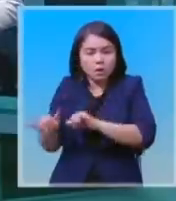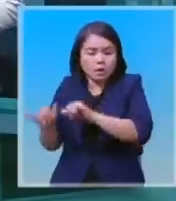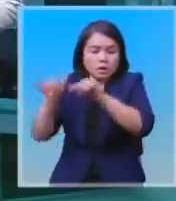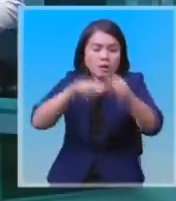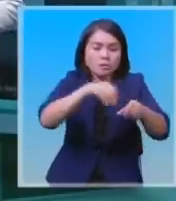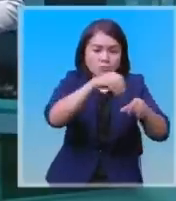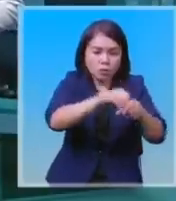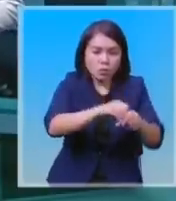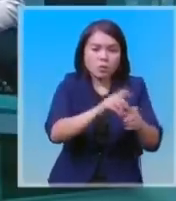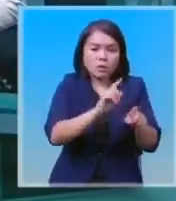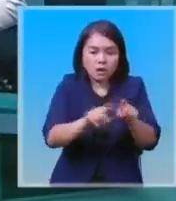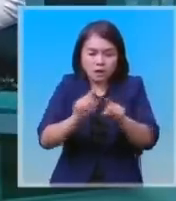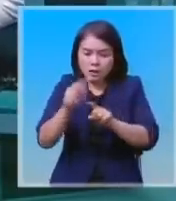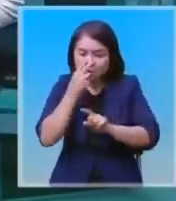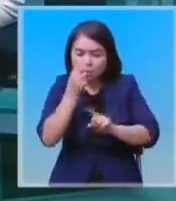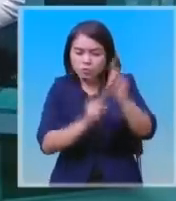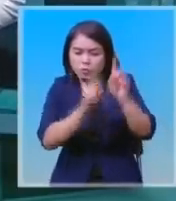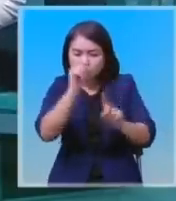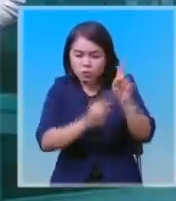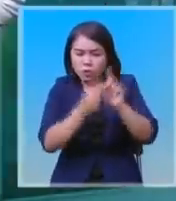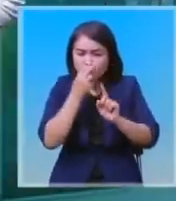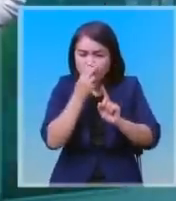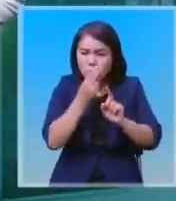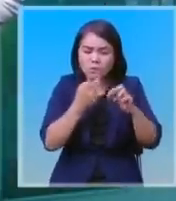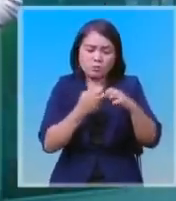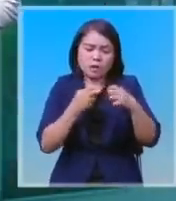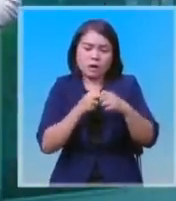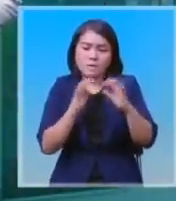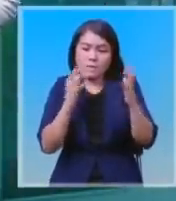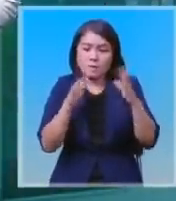าที่ประเมินกันในเบื้องต้นก็ดูแล้วไม่น่าจะมีปัญหาแต่อย่างใดนะคะ